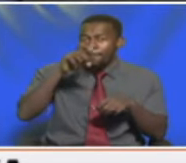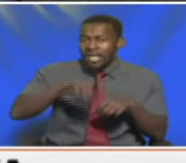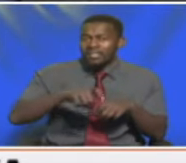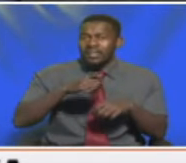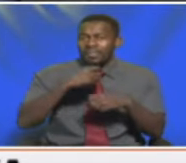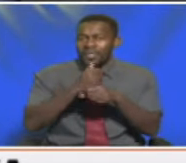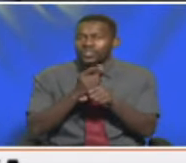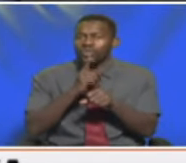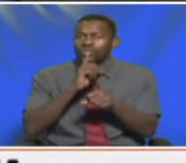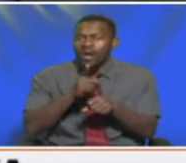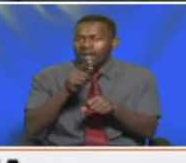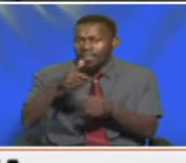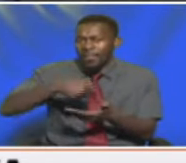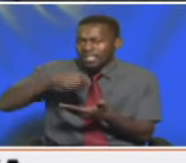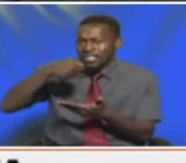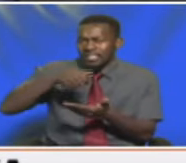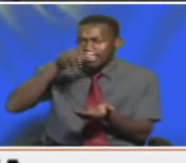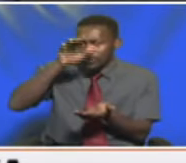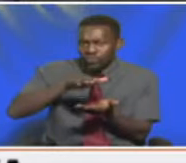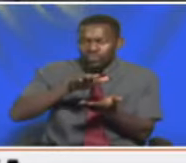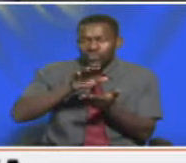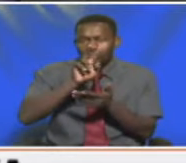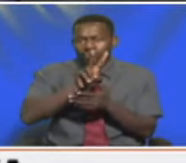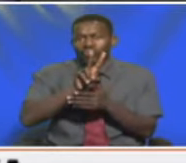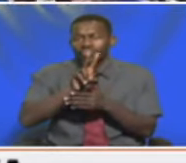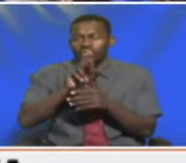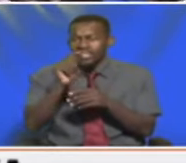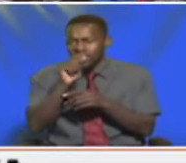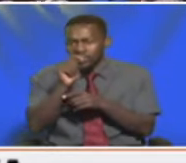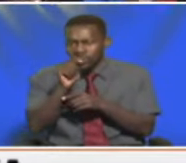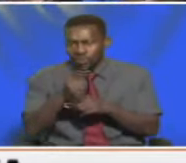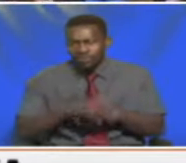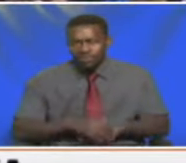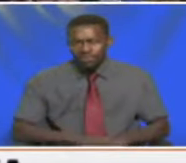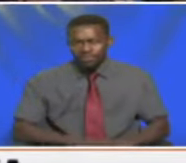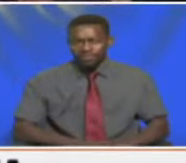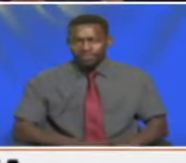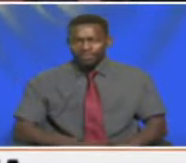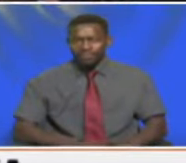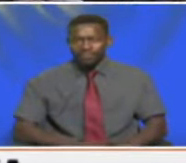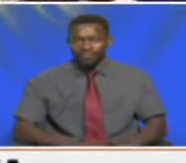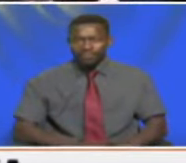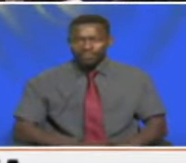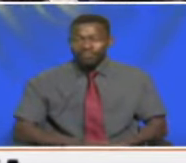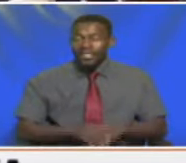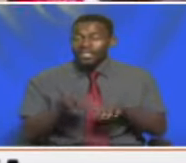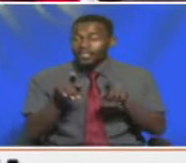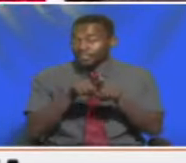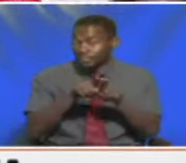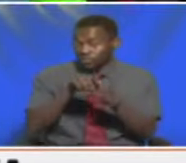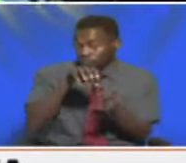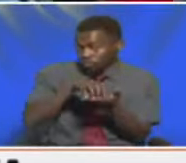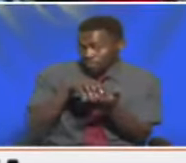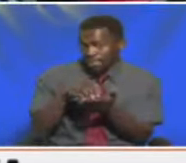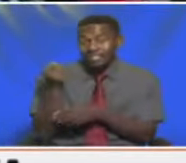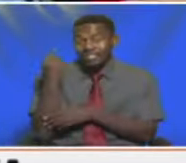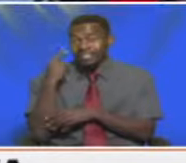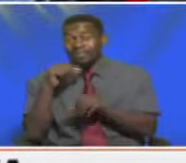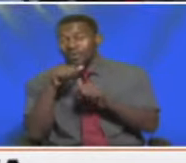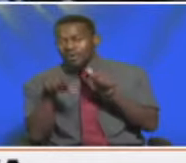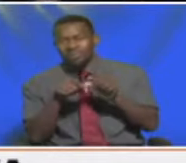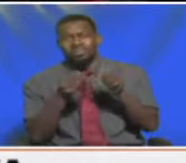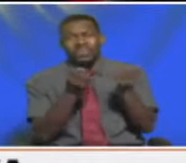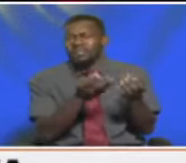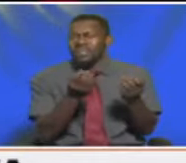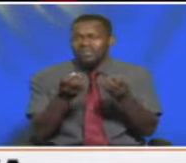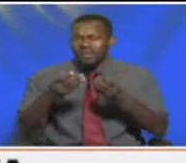to around 3 trillion. We don't need a budget of 3.9 trillion if we can't manage it. Hata baada ya visa vya hivi karibuni vya utekaji nyara nchini na